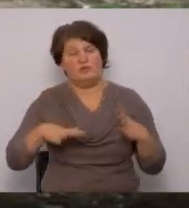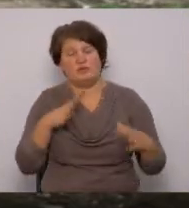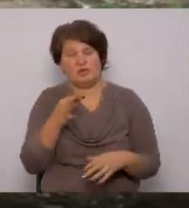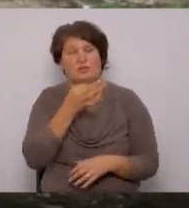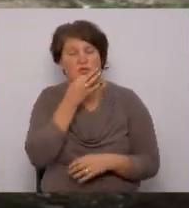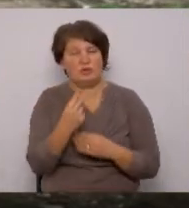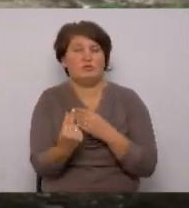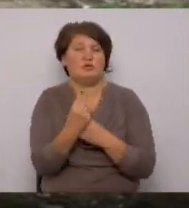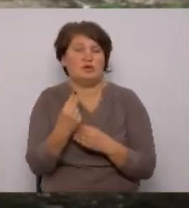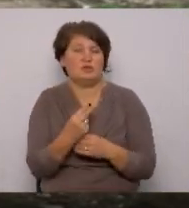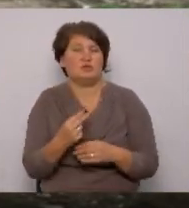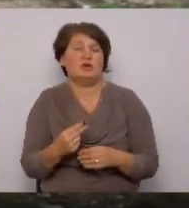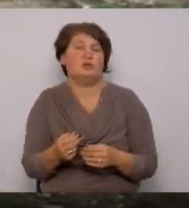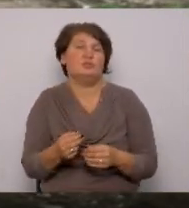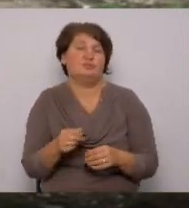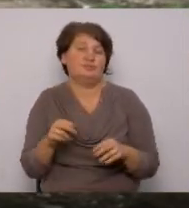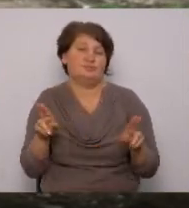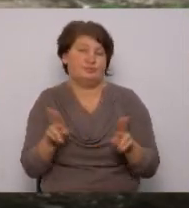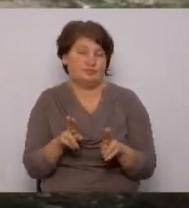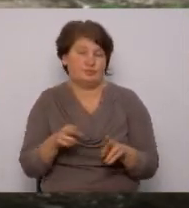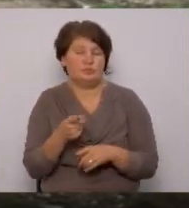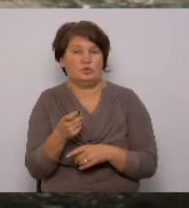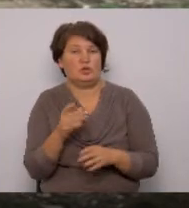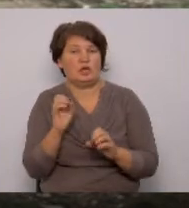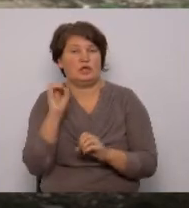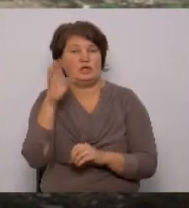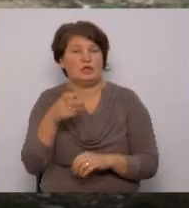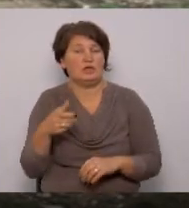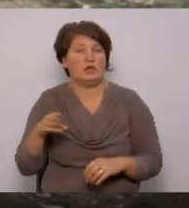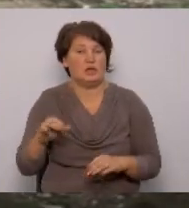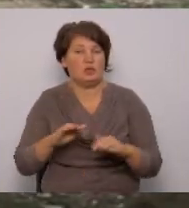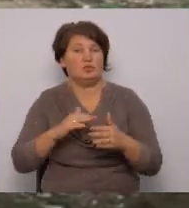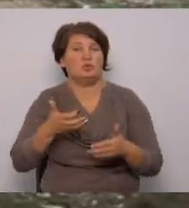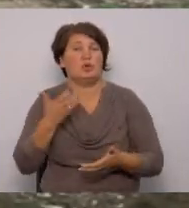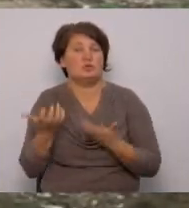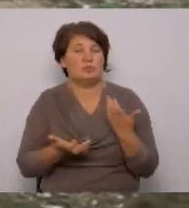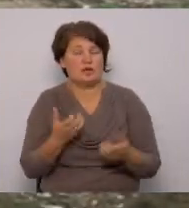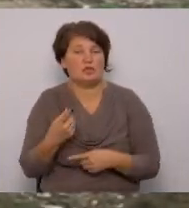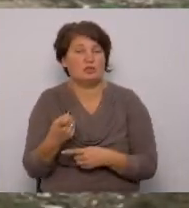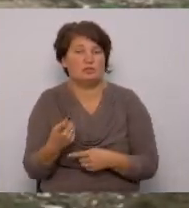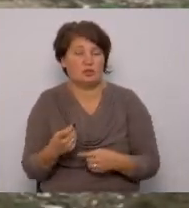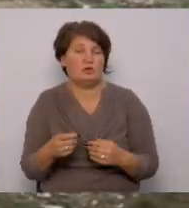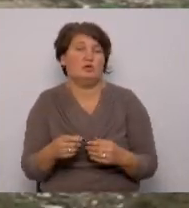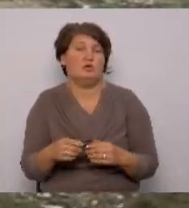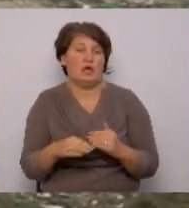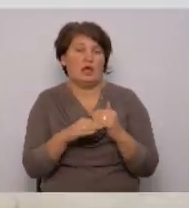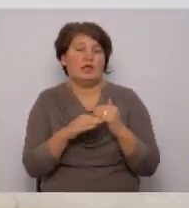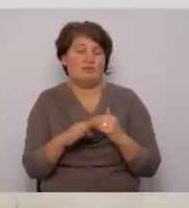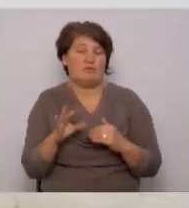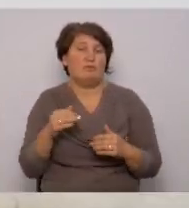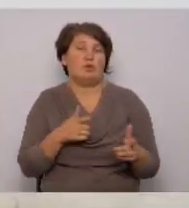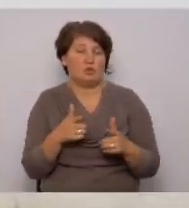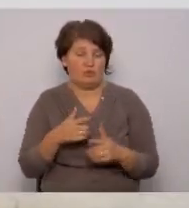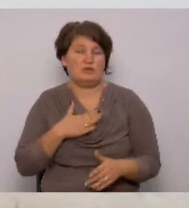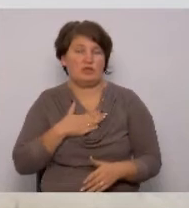як треба поводитися зі зброєю, як кидати гранати, розбирати зброю. Рівень підготовки задовільняє.